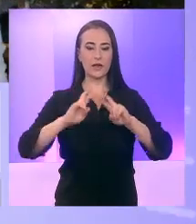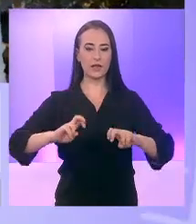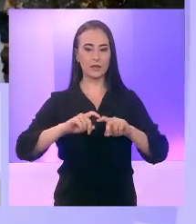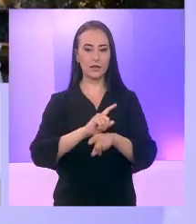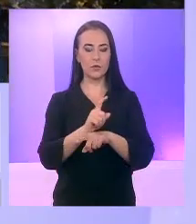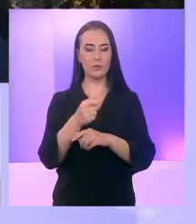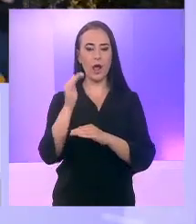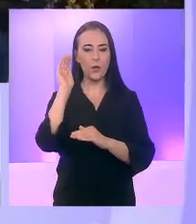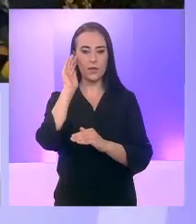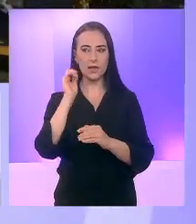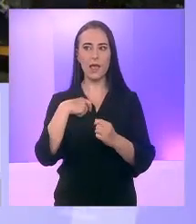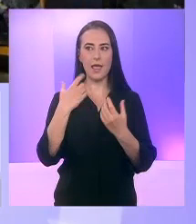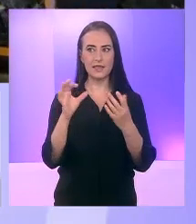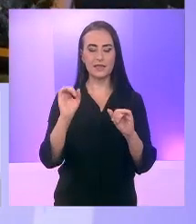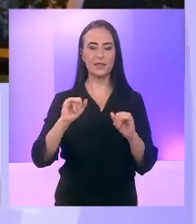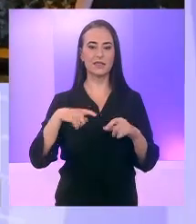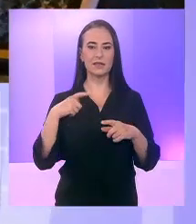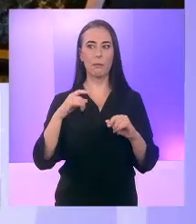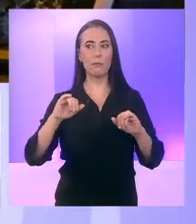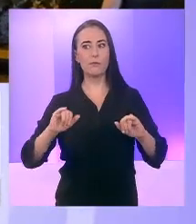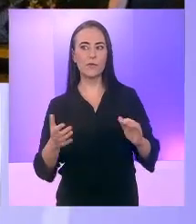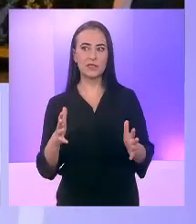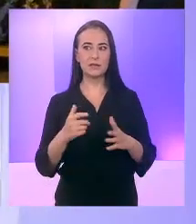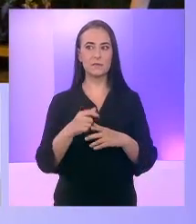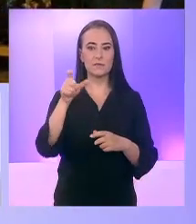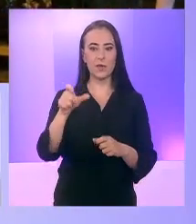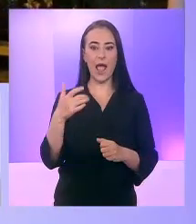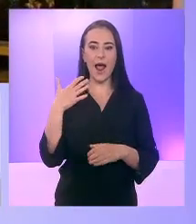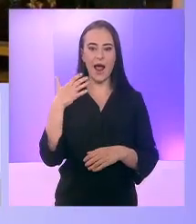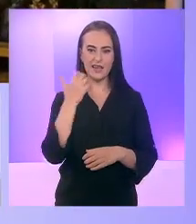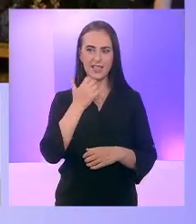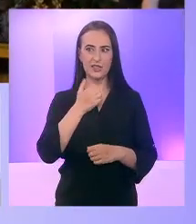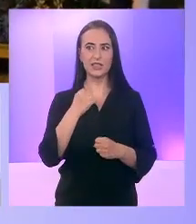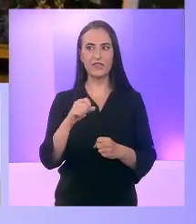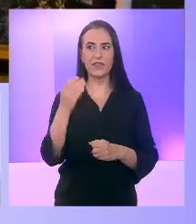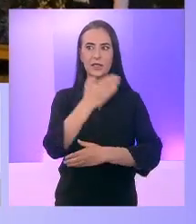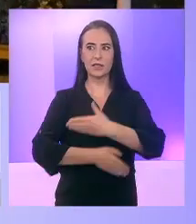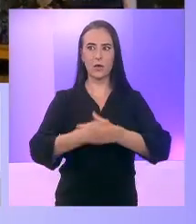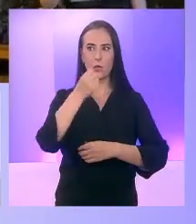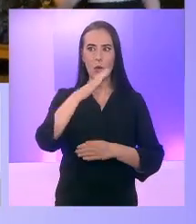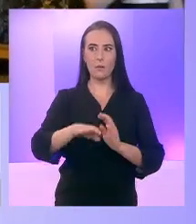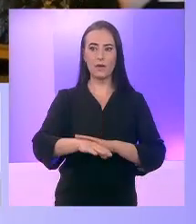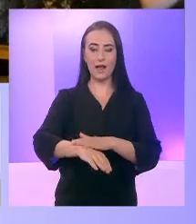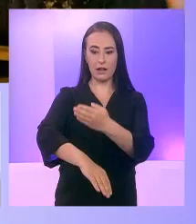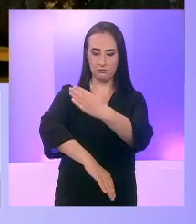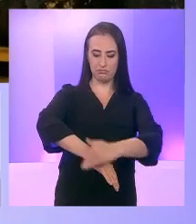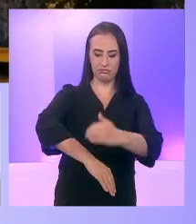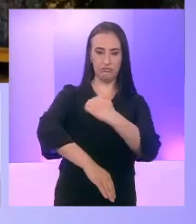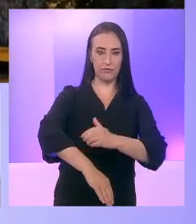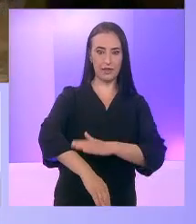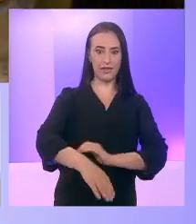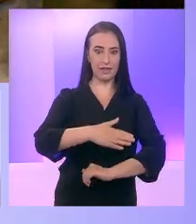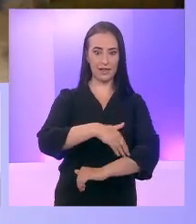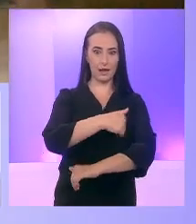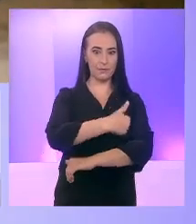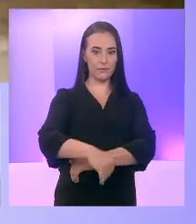în timpul audierilor: există posibilitatea ca agresorul să fie rănit la mâna dreaptă, pentru că în momentul în care